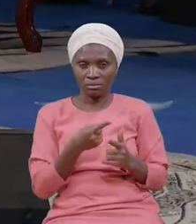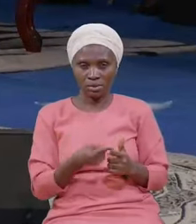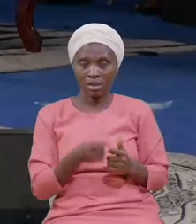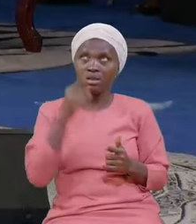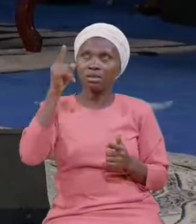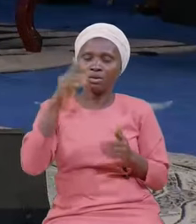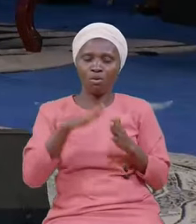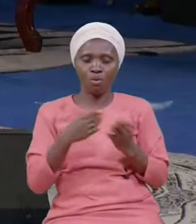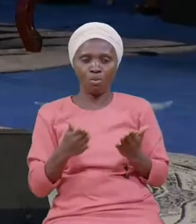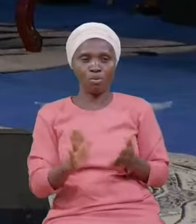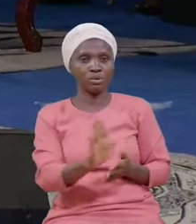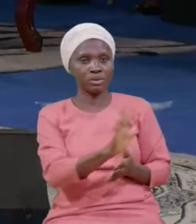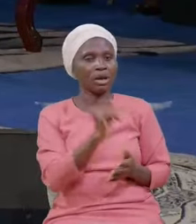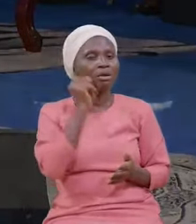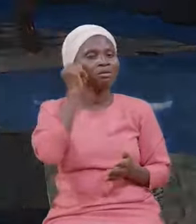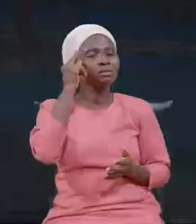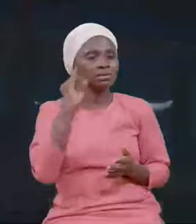ouvrit l'esprit.